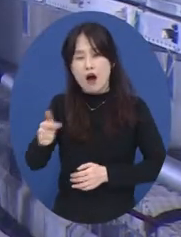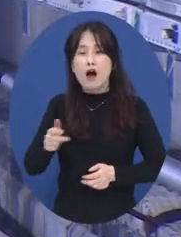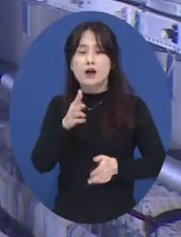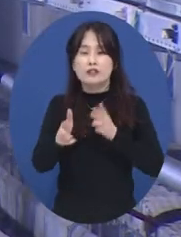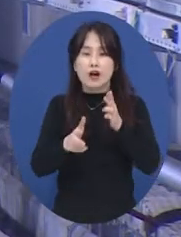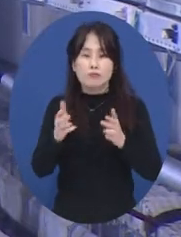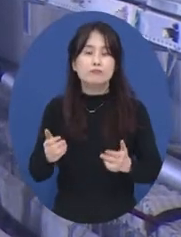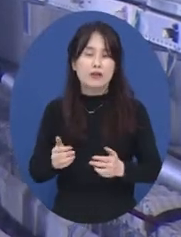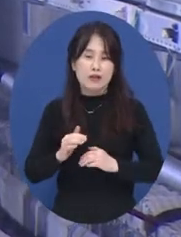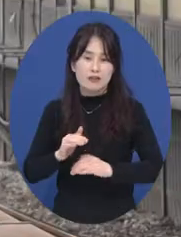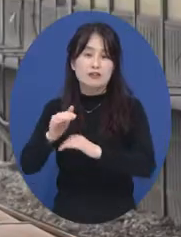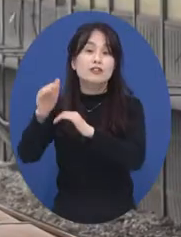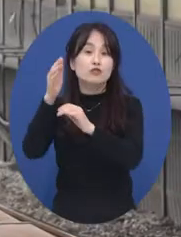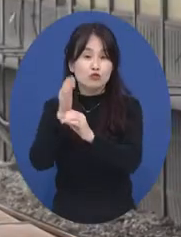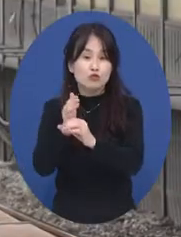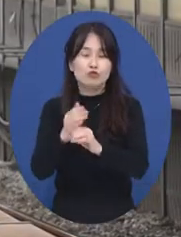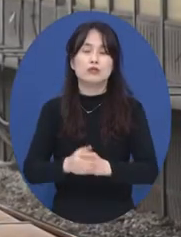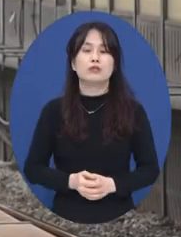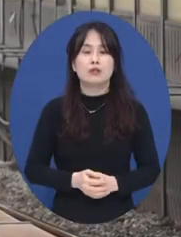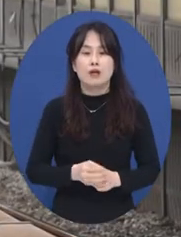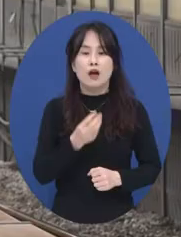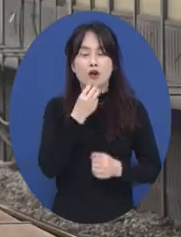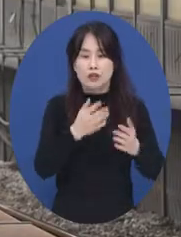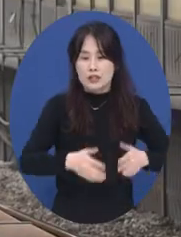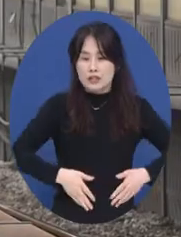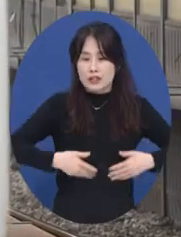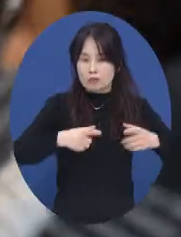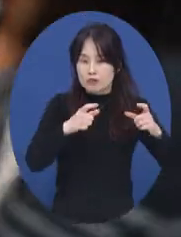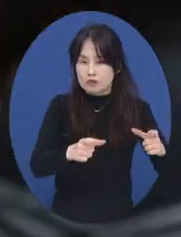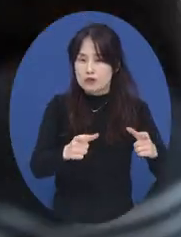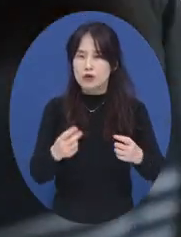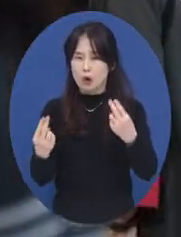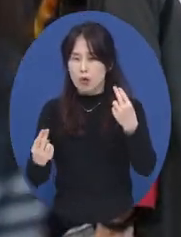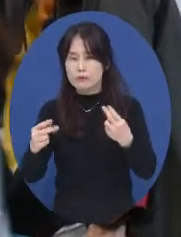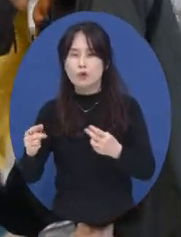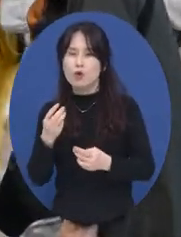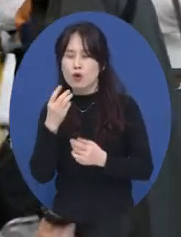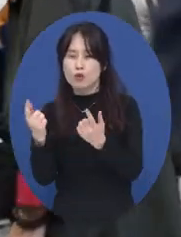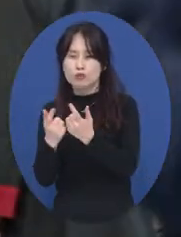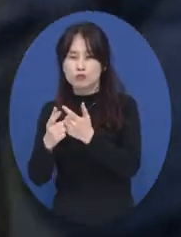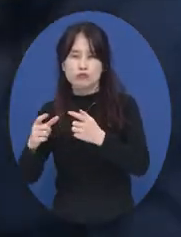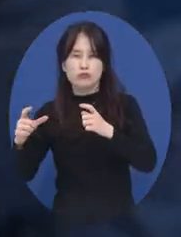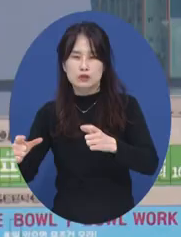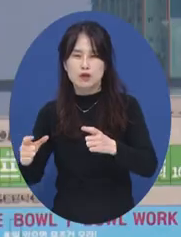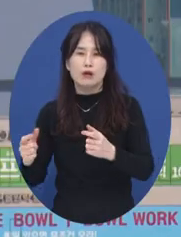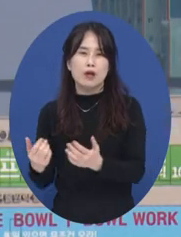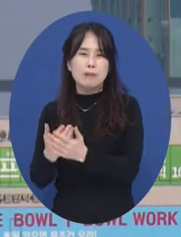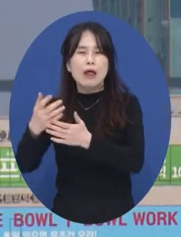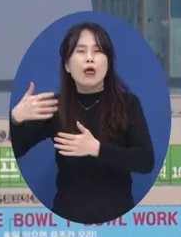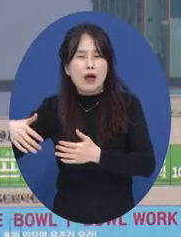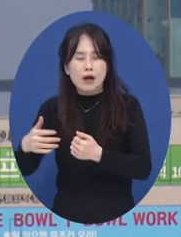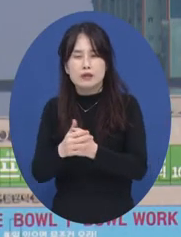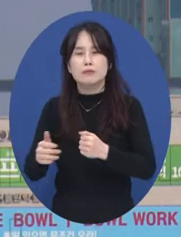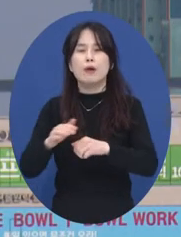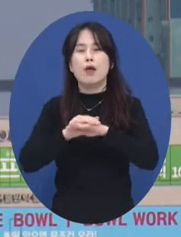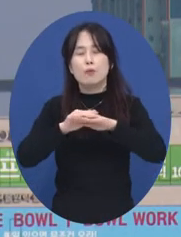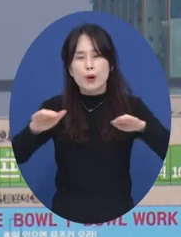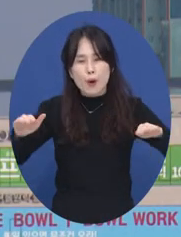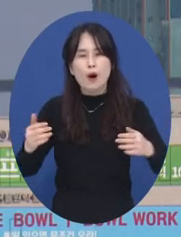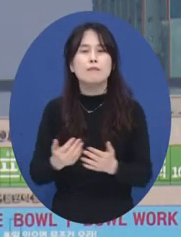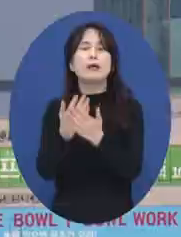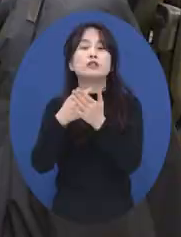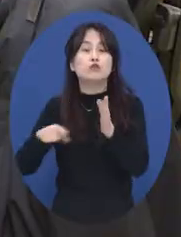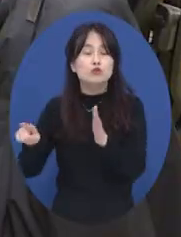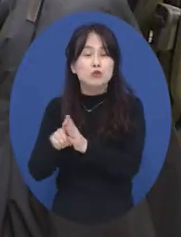있는 경기 북부 남부 지역에 비해 상대적으로 부족한 북부 지역 인프라를 확충하고 한반도 평화 시대 대비해